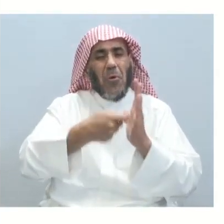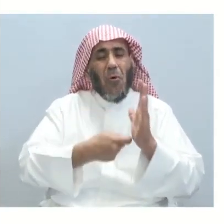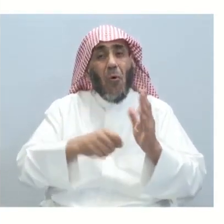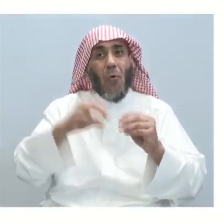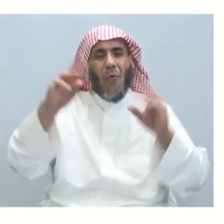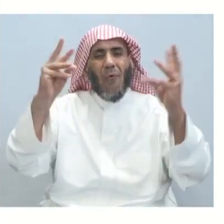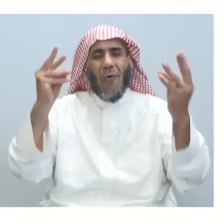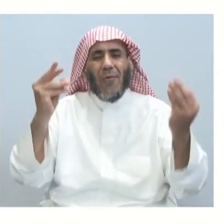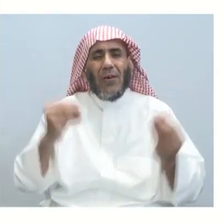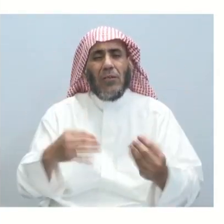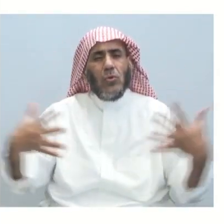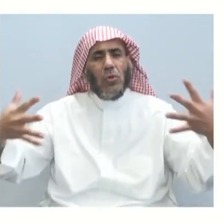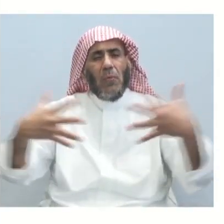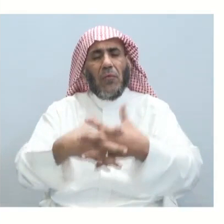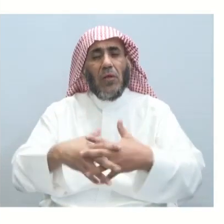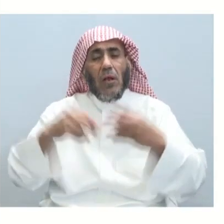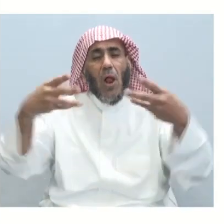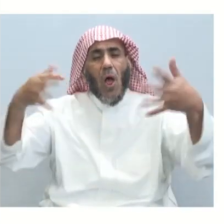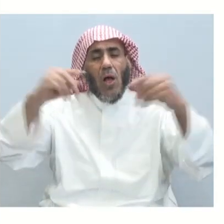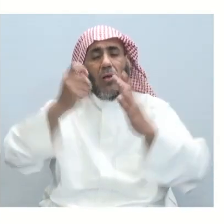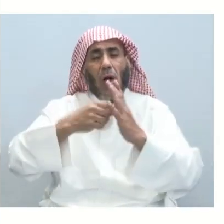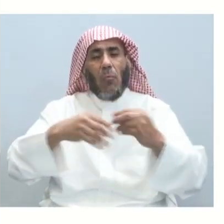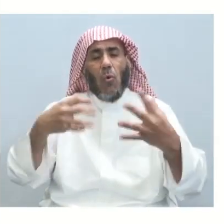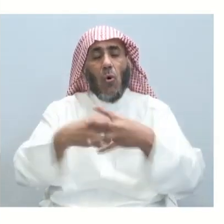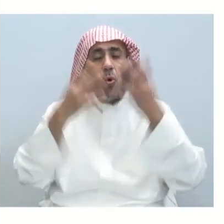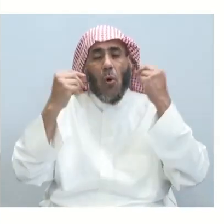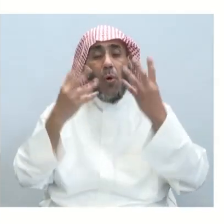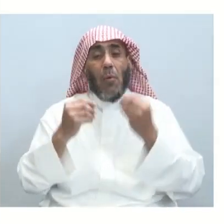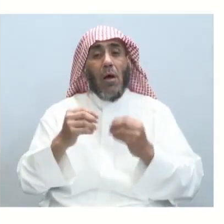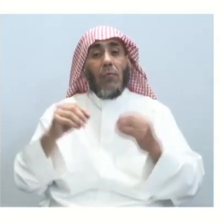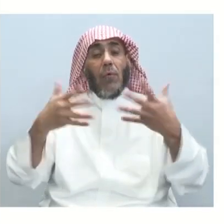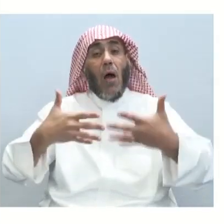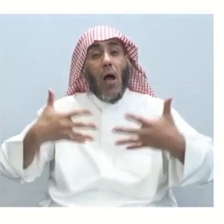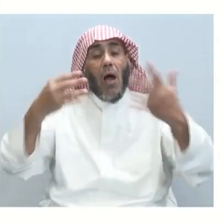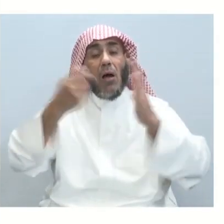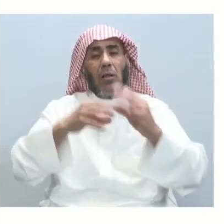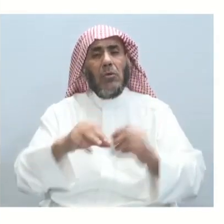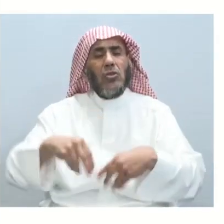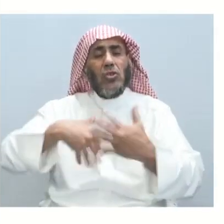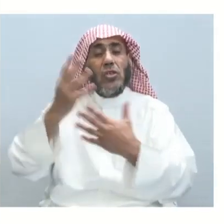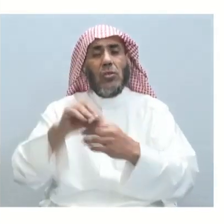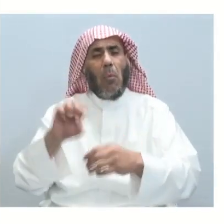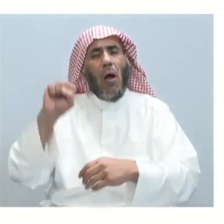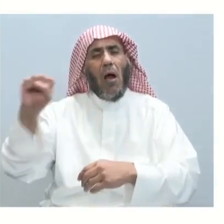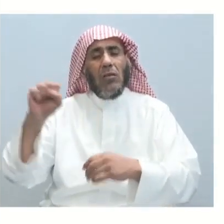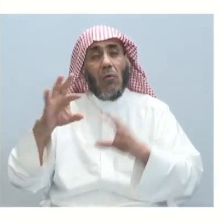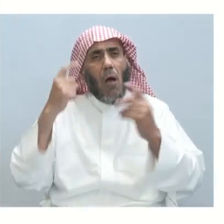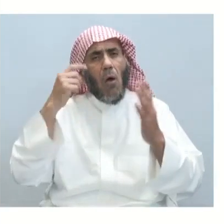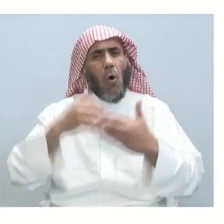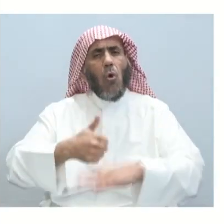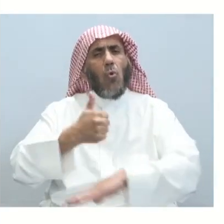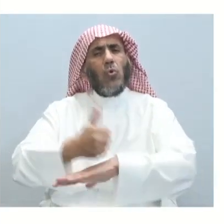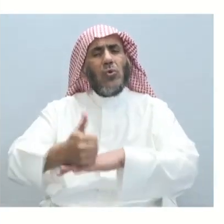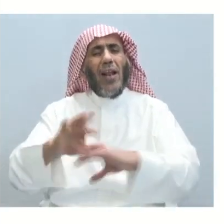تجتمع فيه تلك الاداب والعلوم والمعارف فيغدو ادبا جديدا ذا طابع خاص ولم يكتفوا بذلك بل حاولوا معرفه الاسس